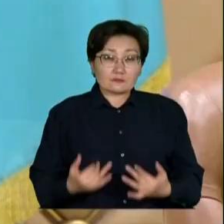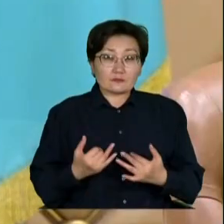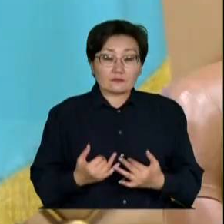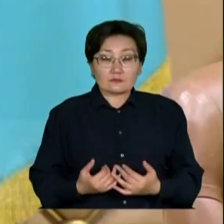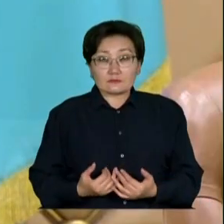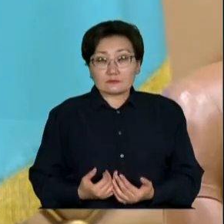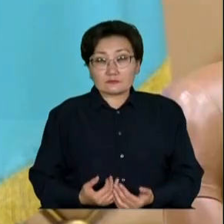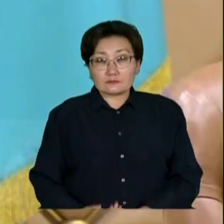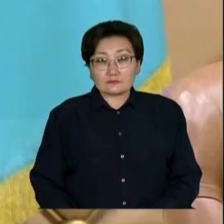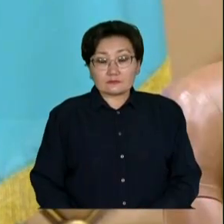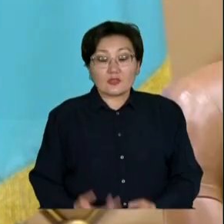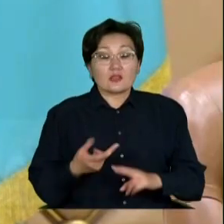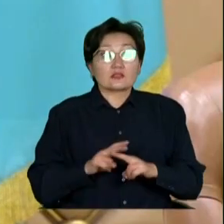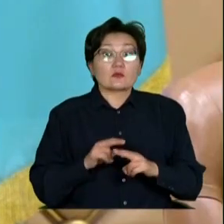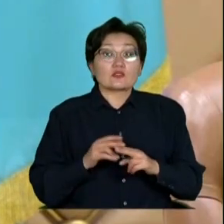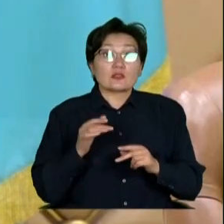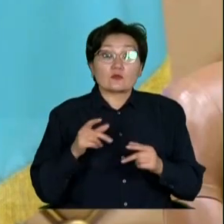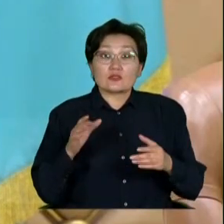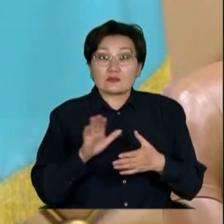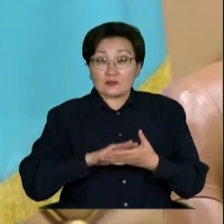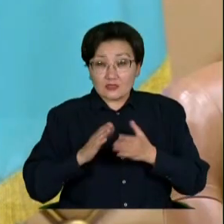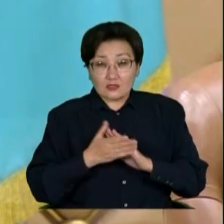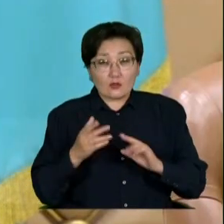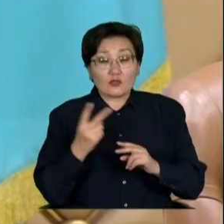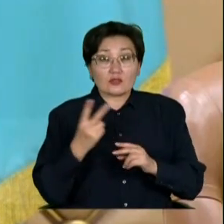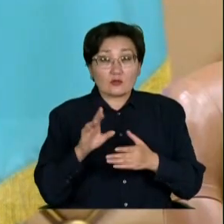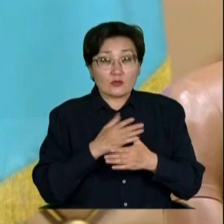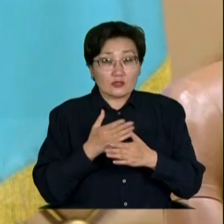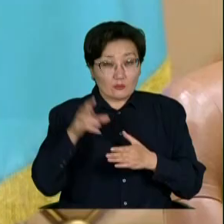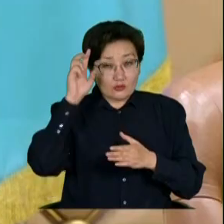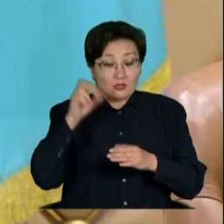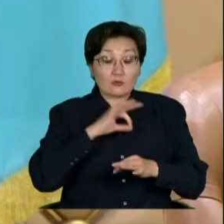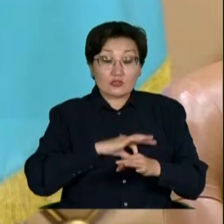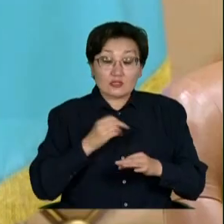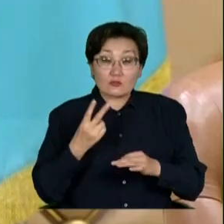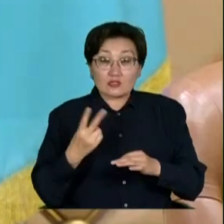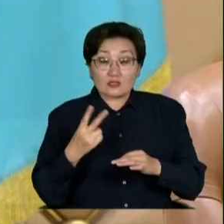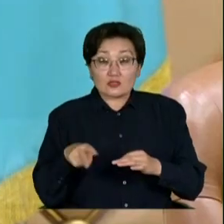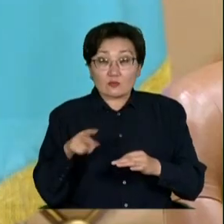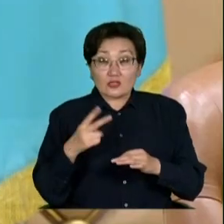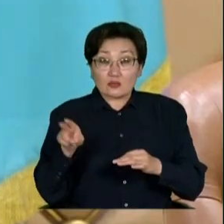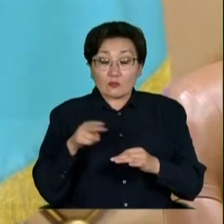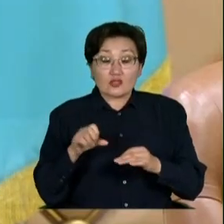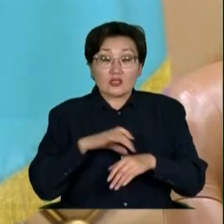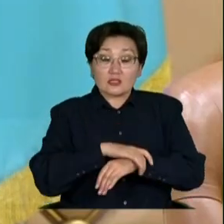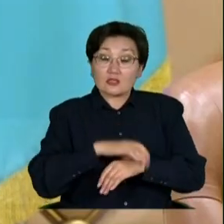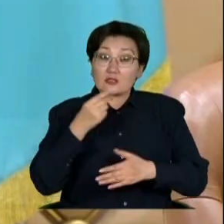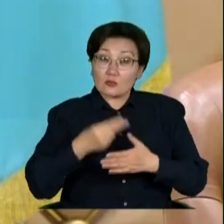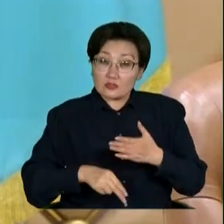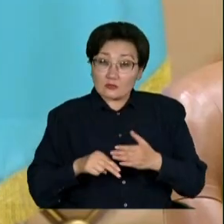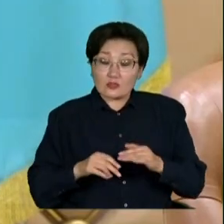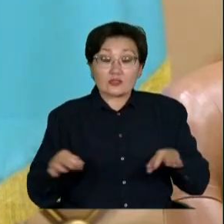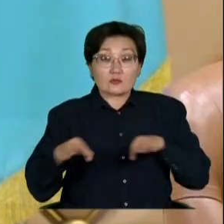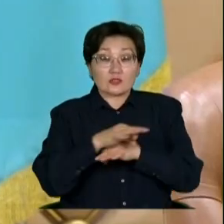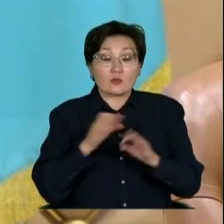Охраны окружающей среды. Бұл келісім екі ел ішінде тиімді болып тұр. Құжатқа 2022 жылы 22 желтоқсанда Ташкентте қол қойылған.